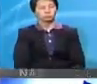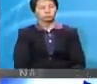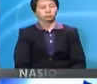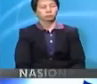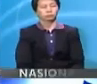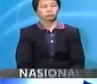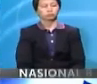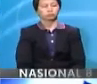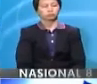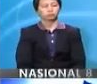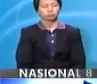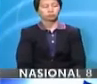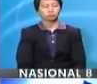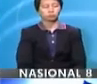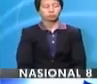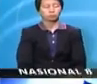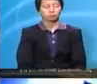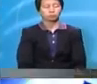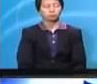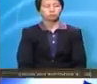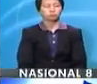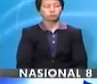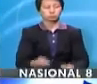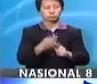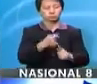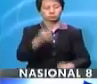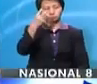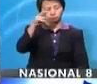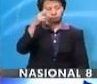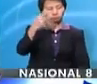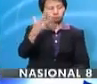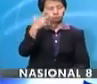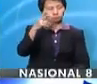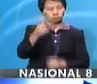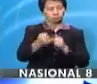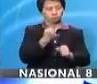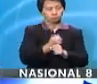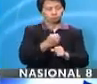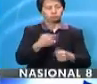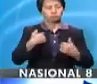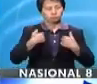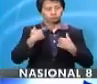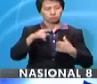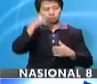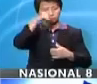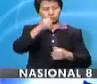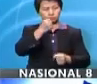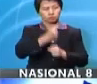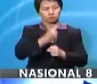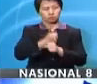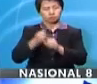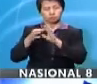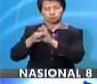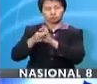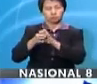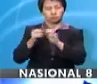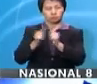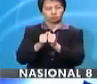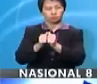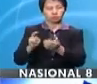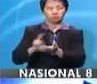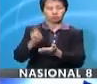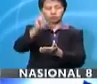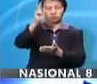Kami Cobra daripada 12-13 tahun sebelum ini adalah untuk bekerjasama dengan